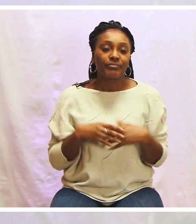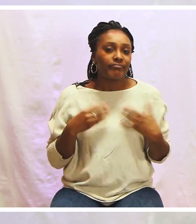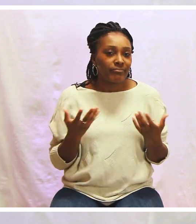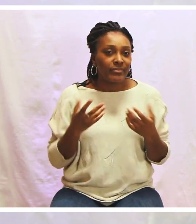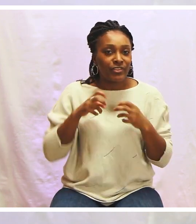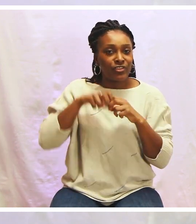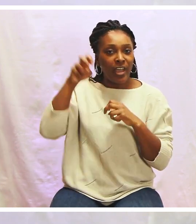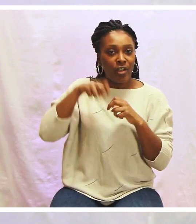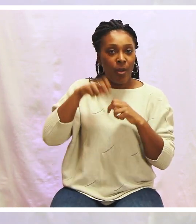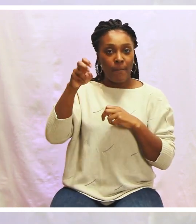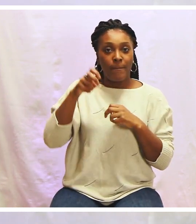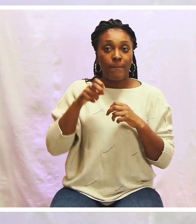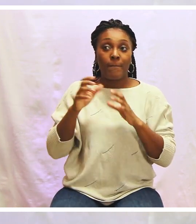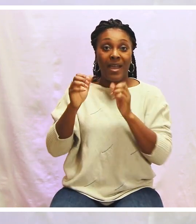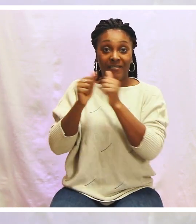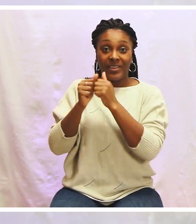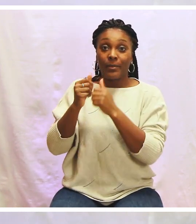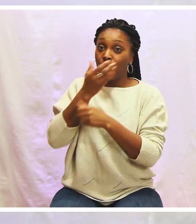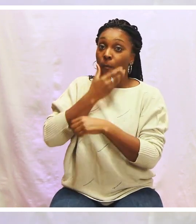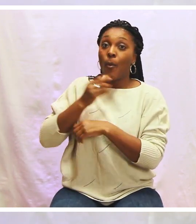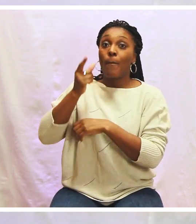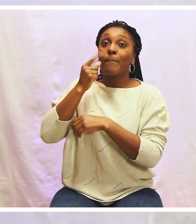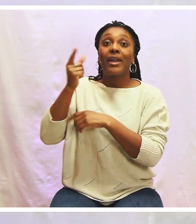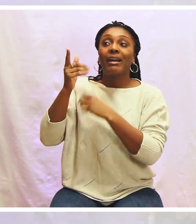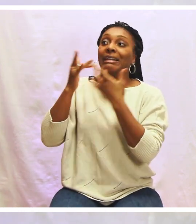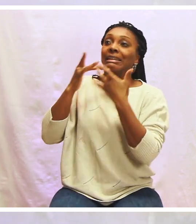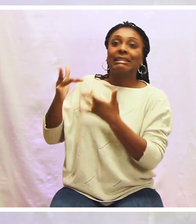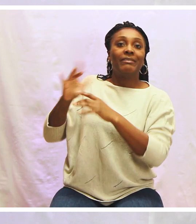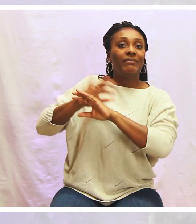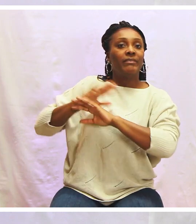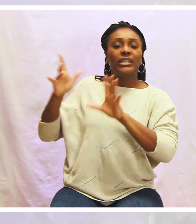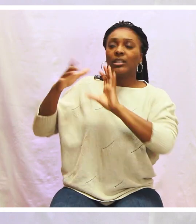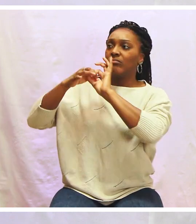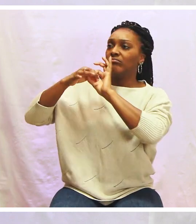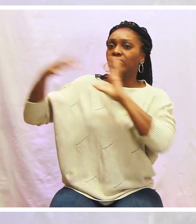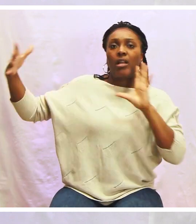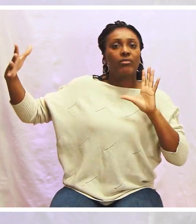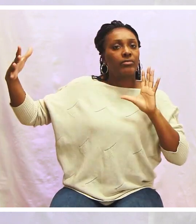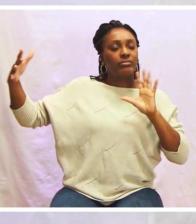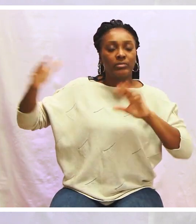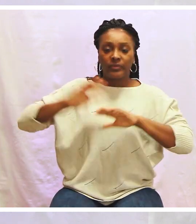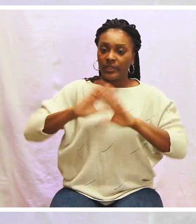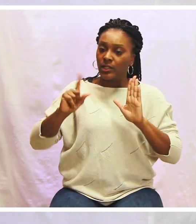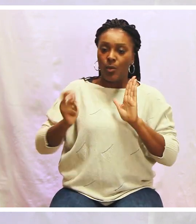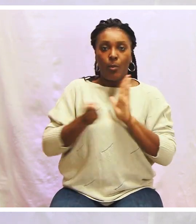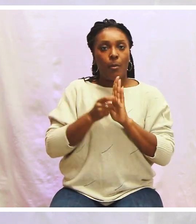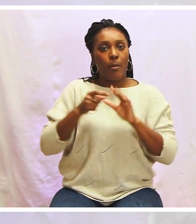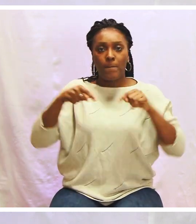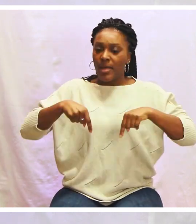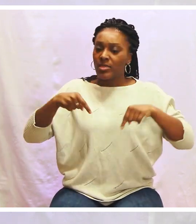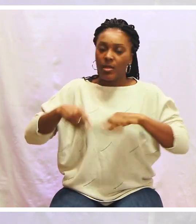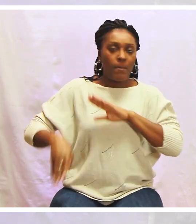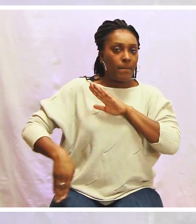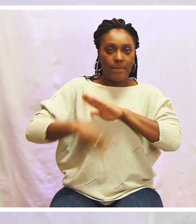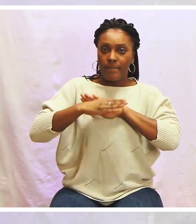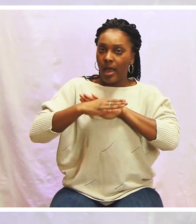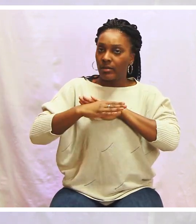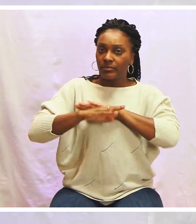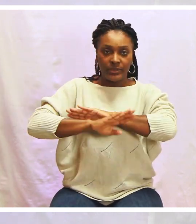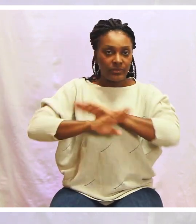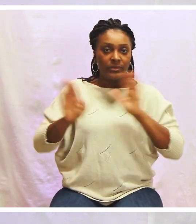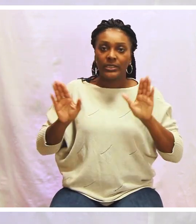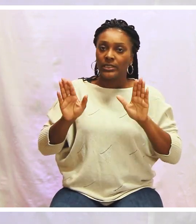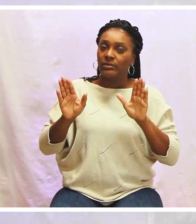Jacob, en fait, vient de se séparer de Laban. Il vient de couper les ponts une bonne fois pour toutes. C'était le moment pour lui de partir, de dire,